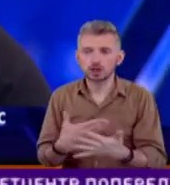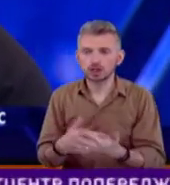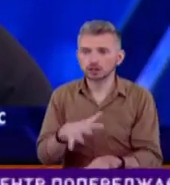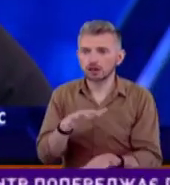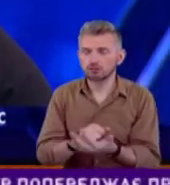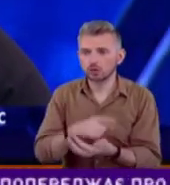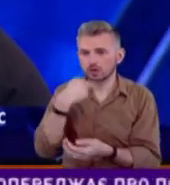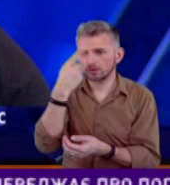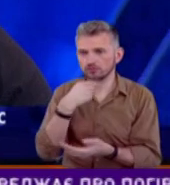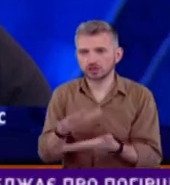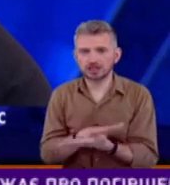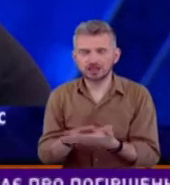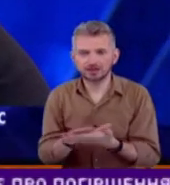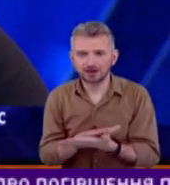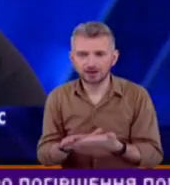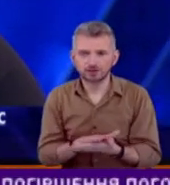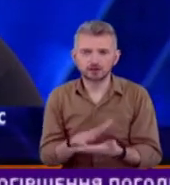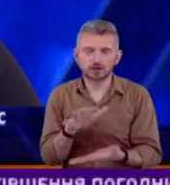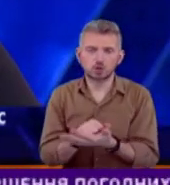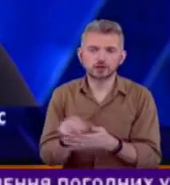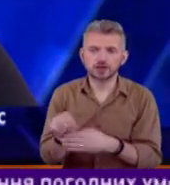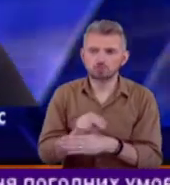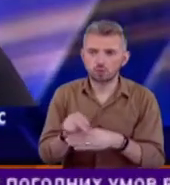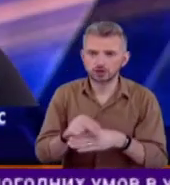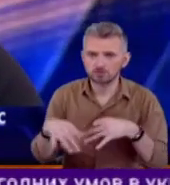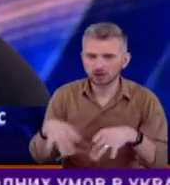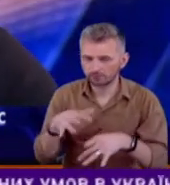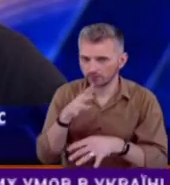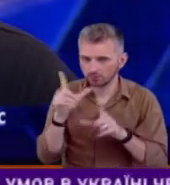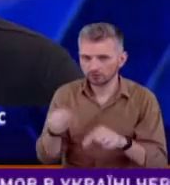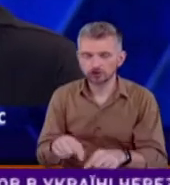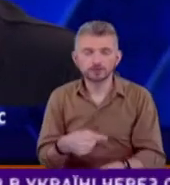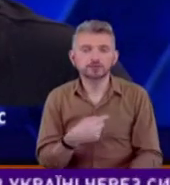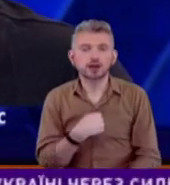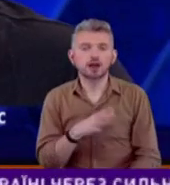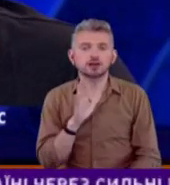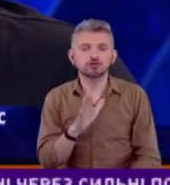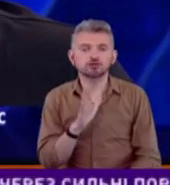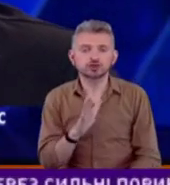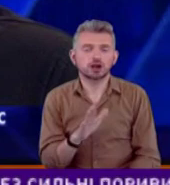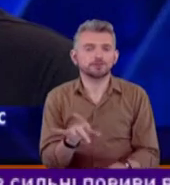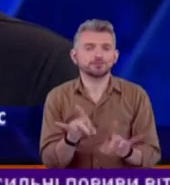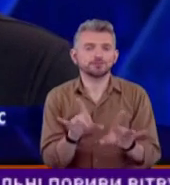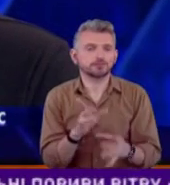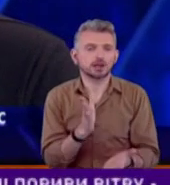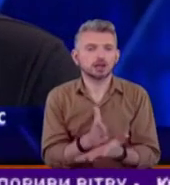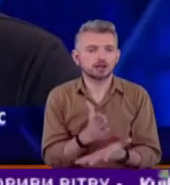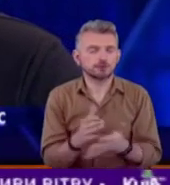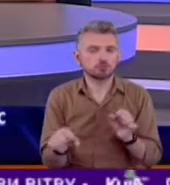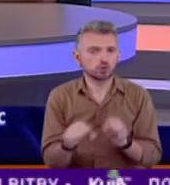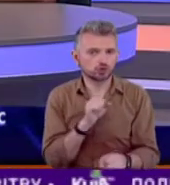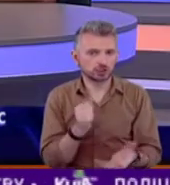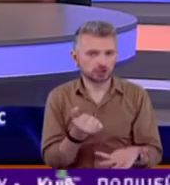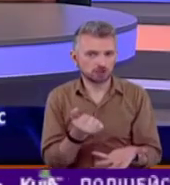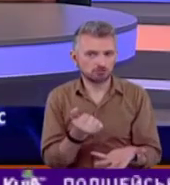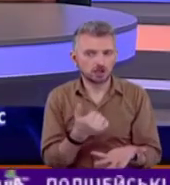занимаются личной гигиеной, простите, занимаются ремонтом транспортного средства во время движения. Я лише артикулюю наявне порушення,